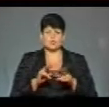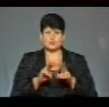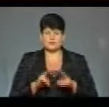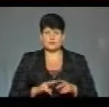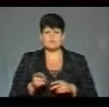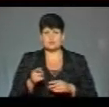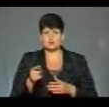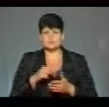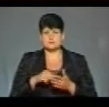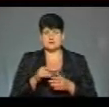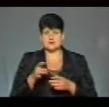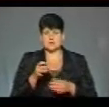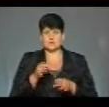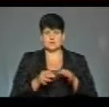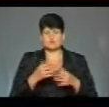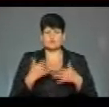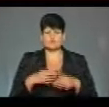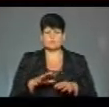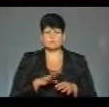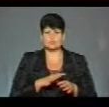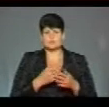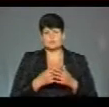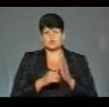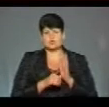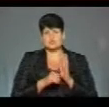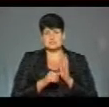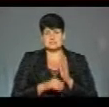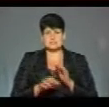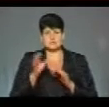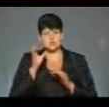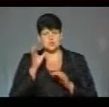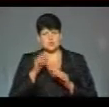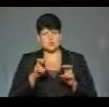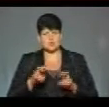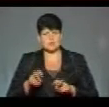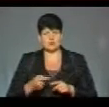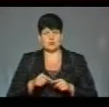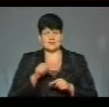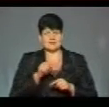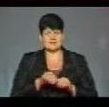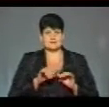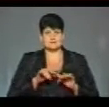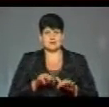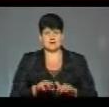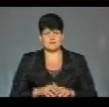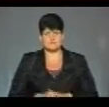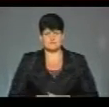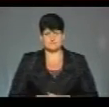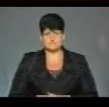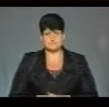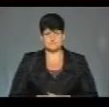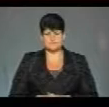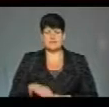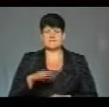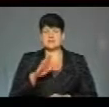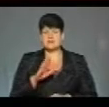Тернопільського міськрайонного суду. Загалом вже відбулося близько 60 слухань по цій справі, каже вдова-активіста Наталія Ващенко.